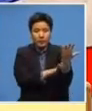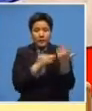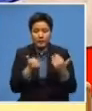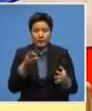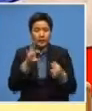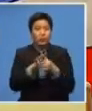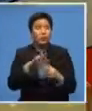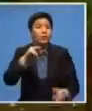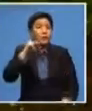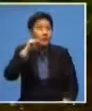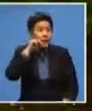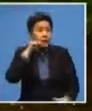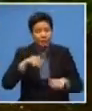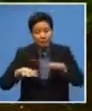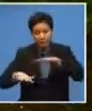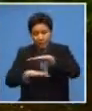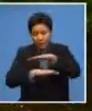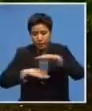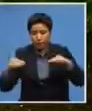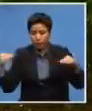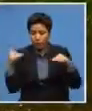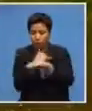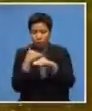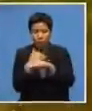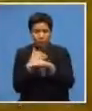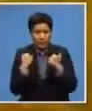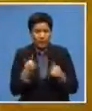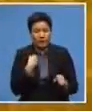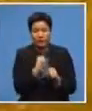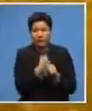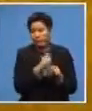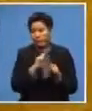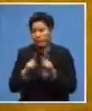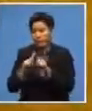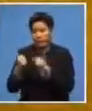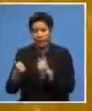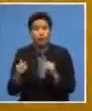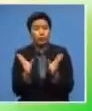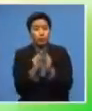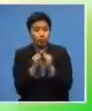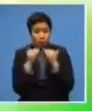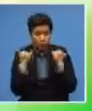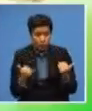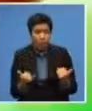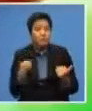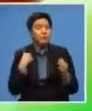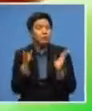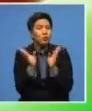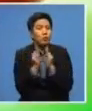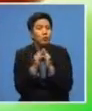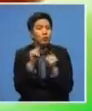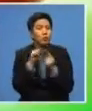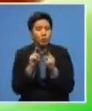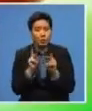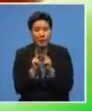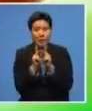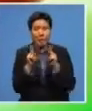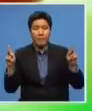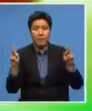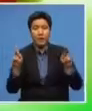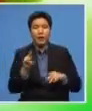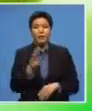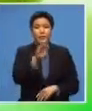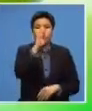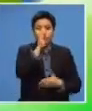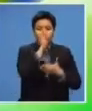ฒนาแหล่งน้ำสาธารณูปพื้นฐานและอื่นๆนั้นเราทำอยู่ทุกมิตินะครับวันนี้ก็เพิ่งมีการประชุมเรื่องบอร์ดซูเปอร์บอร์ดไป